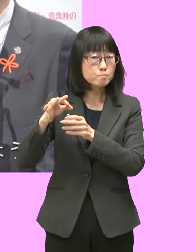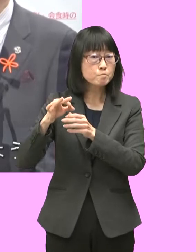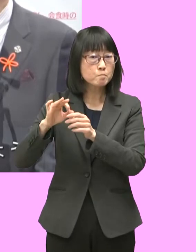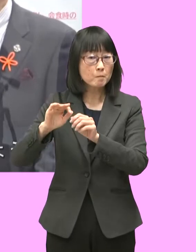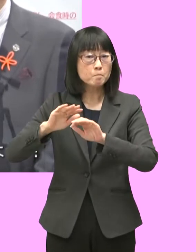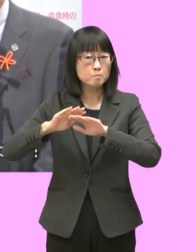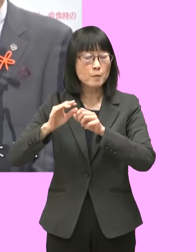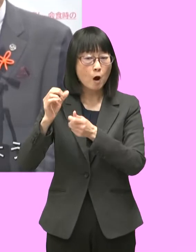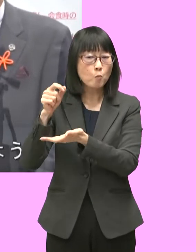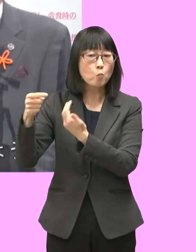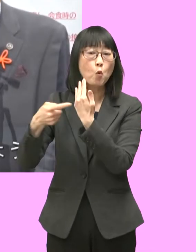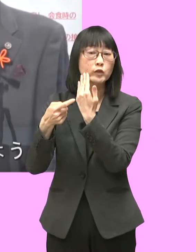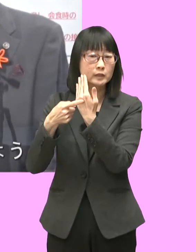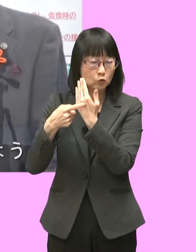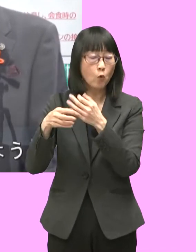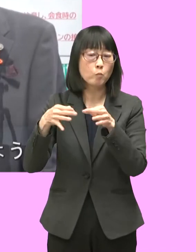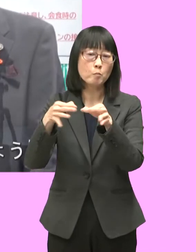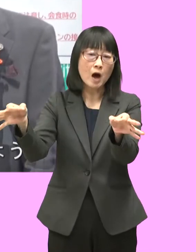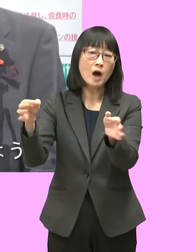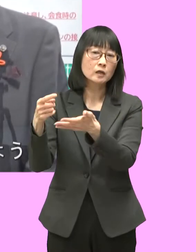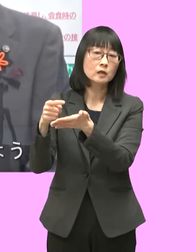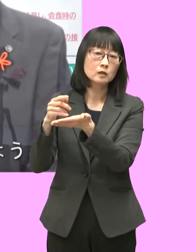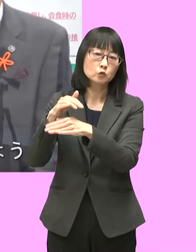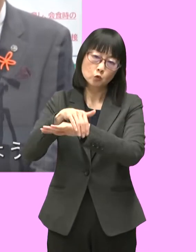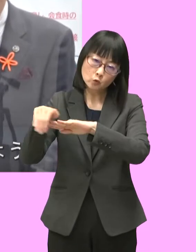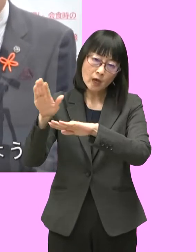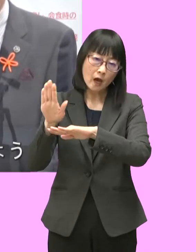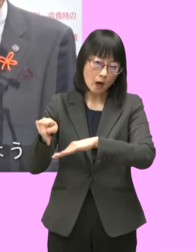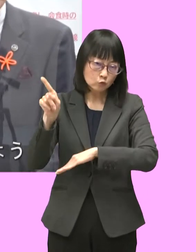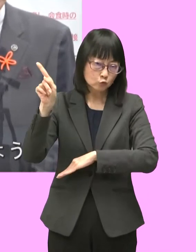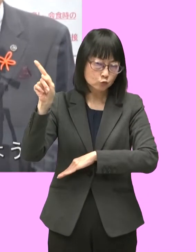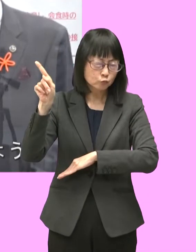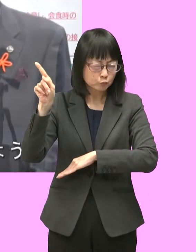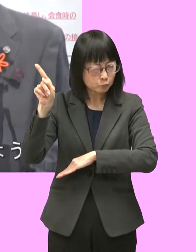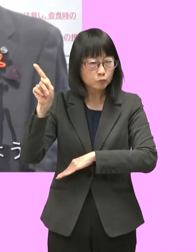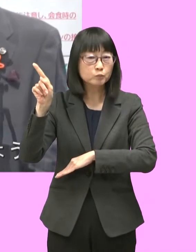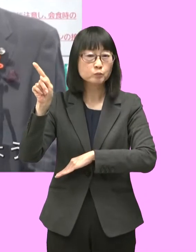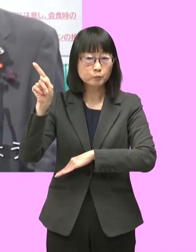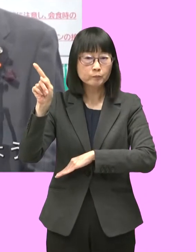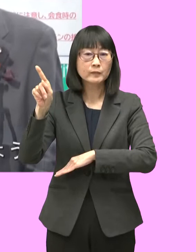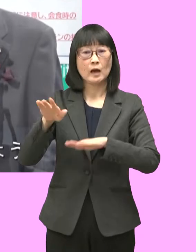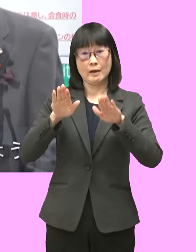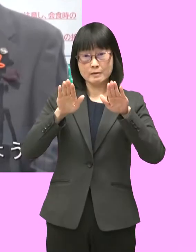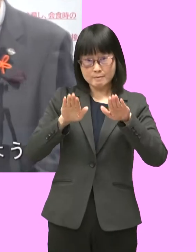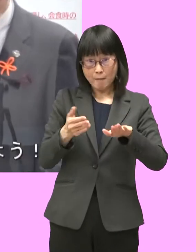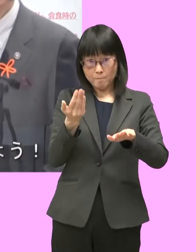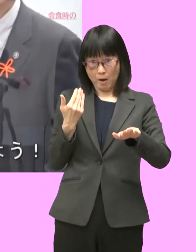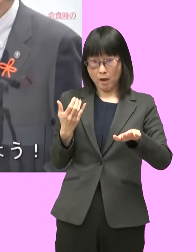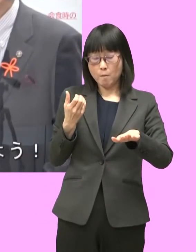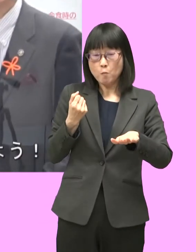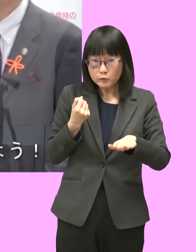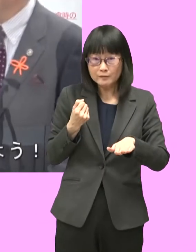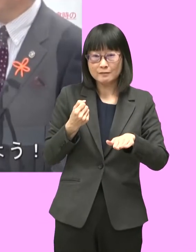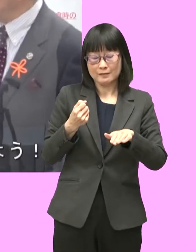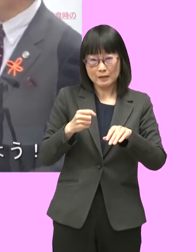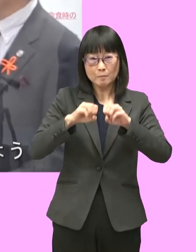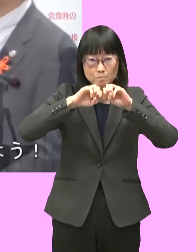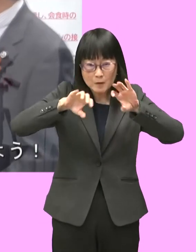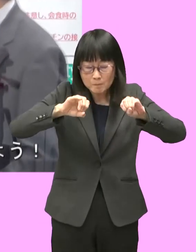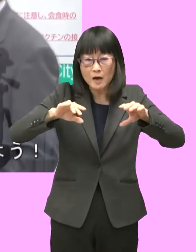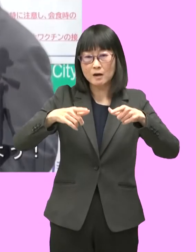ことも予定されておりますので、この時期に先手を打って進めていきたいというふうに思っております。